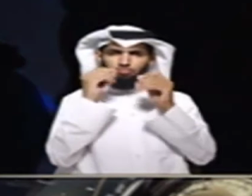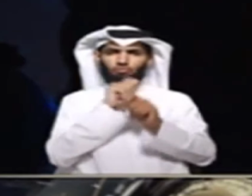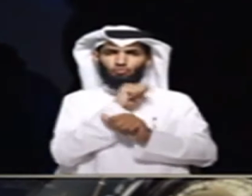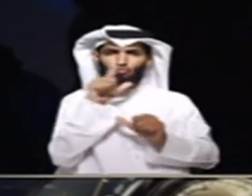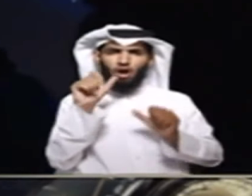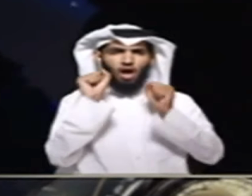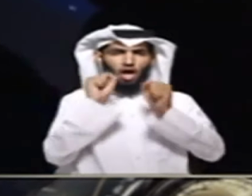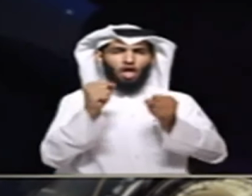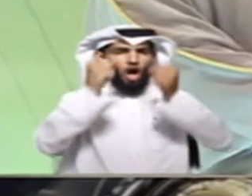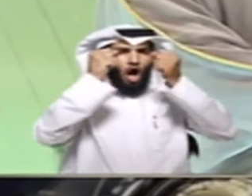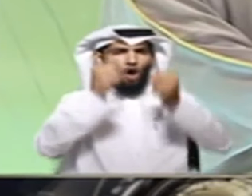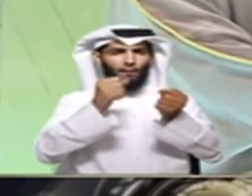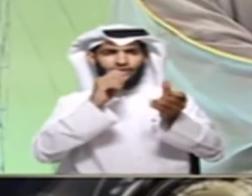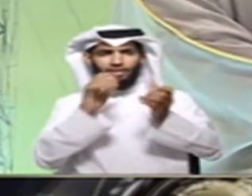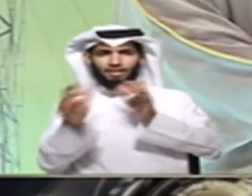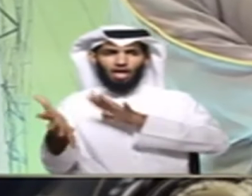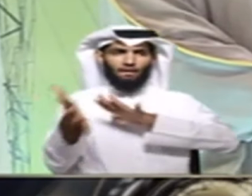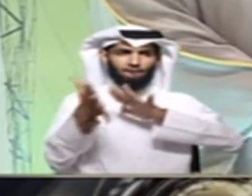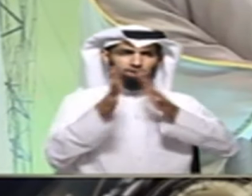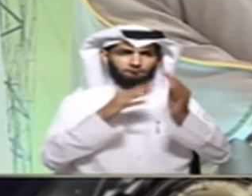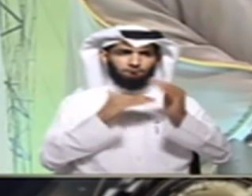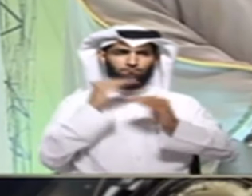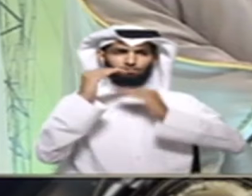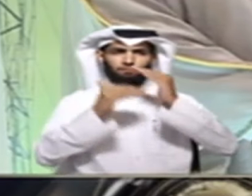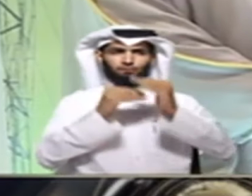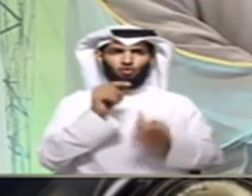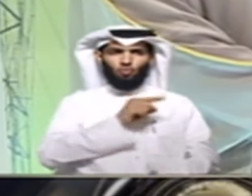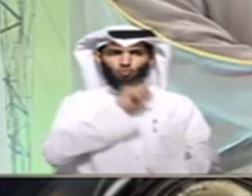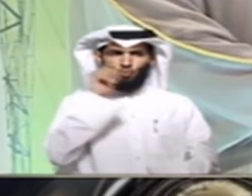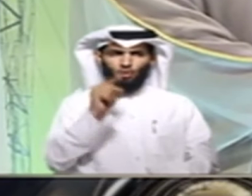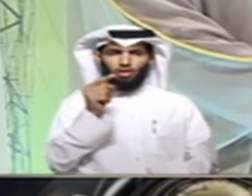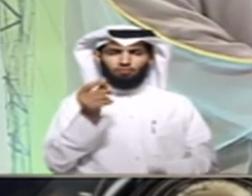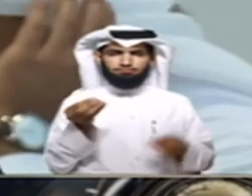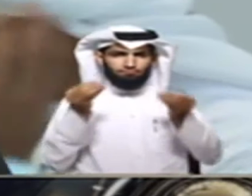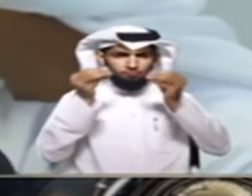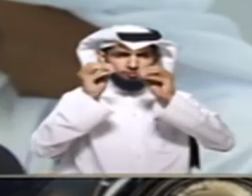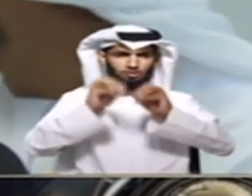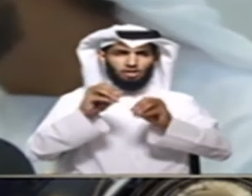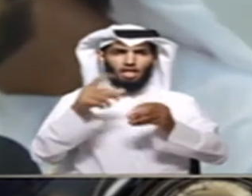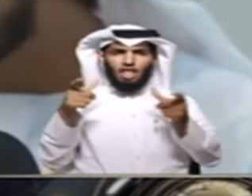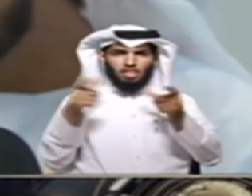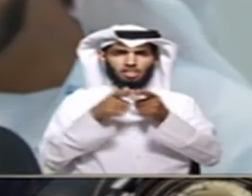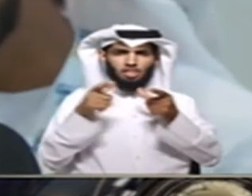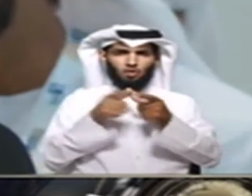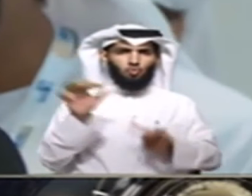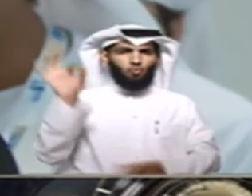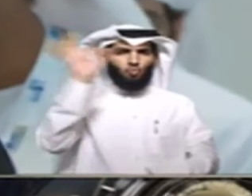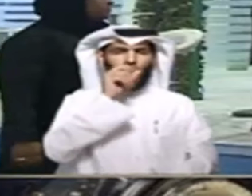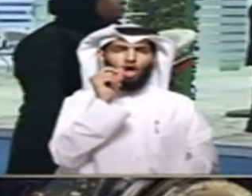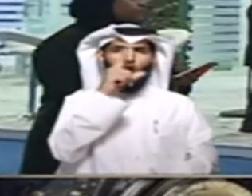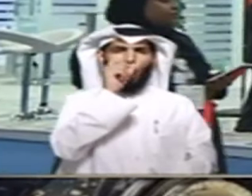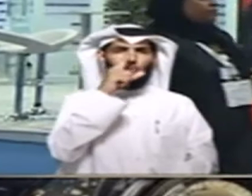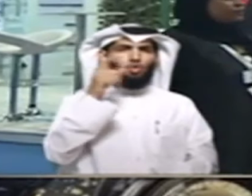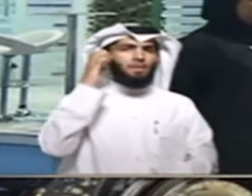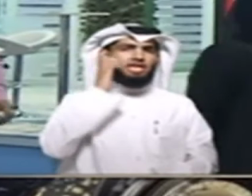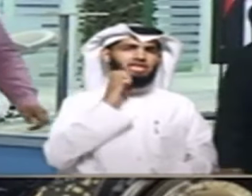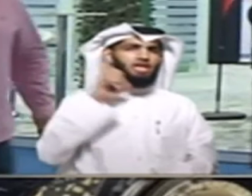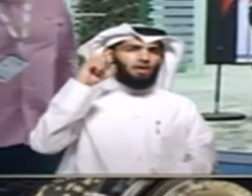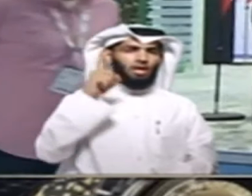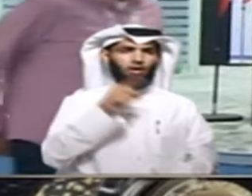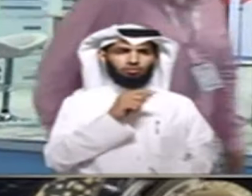الطاقة والتحديات التي تواجهها. وأضاف أن الاجتماع الذي عقد في مركز أبو ظبي الوطني